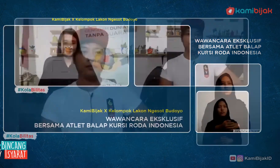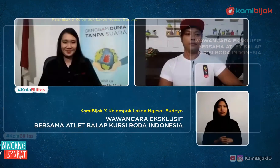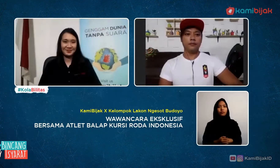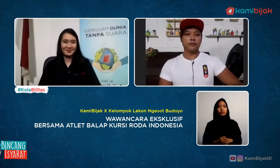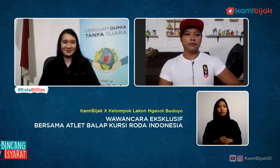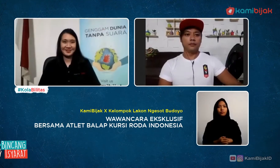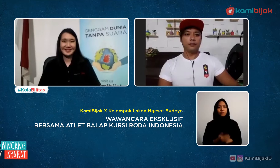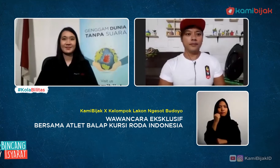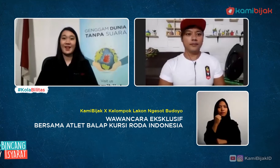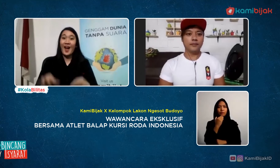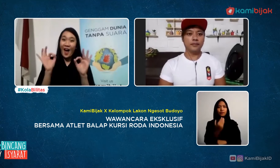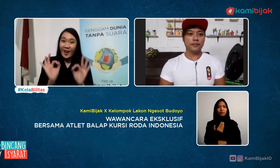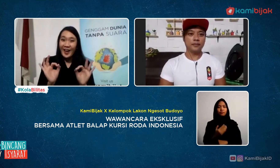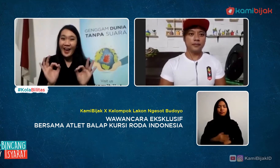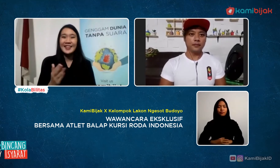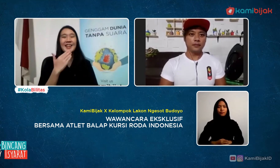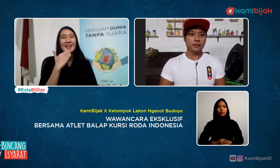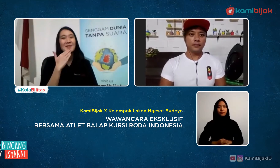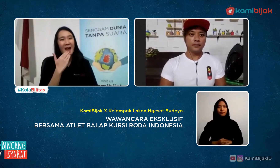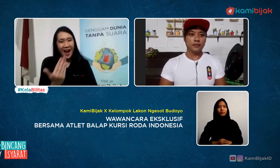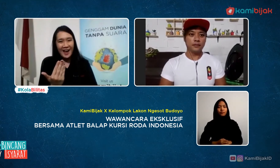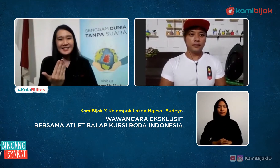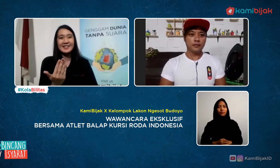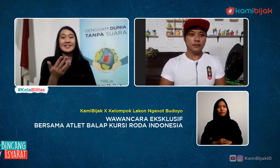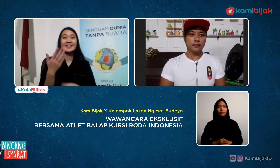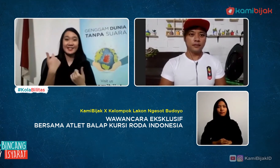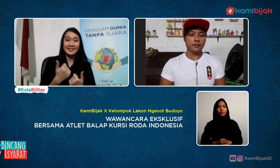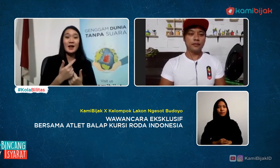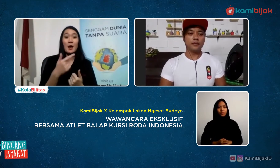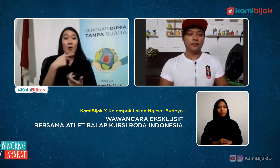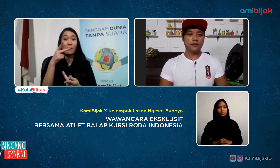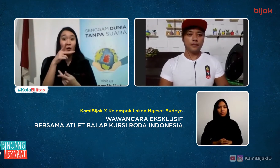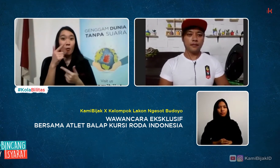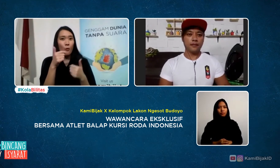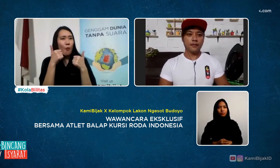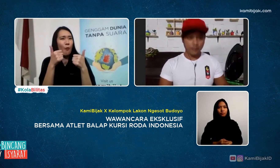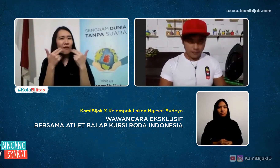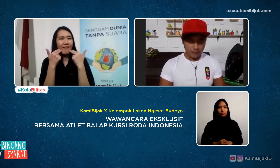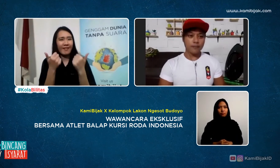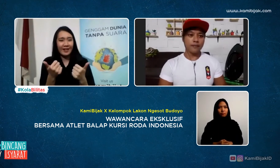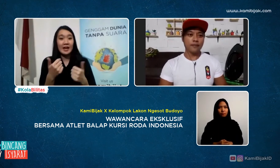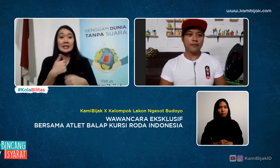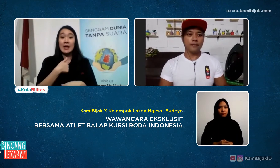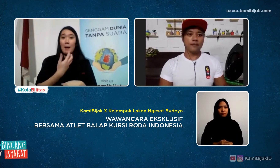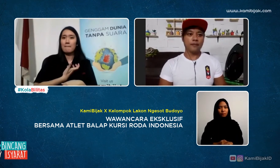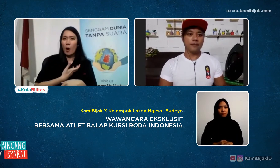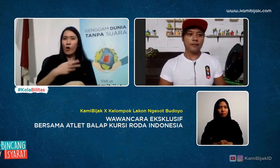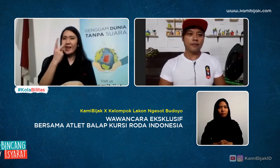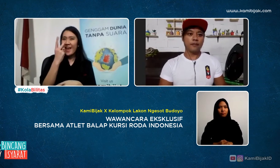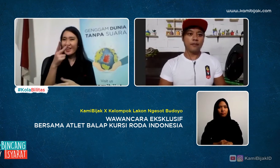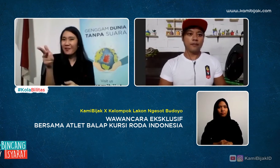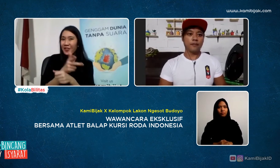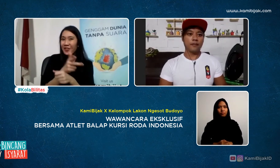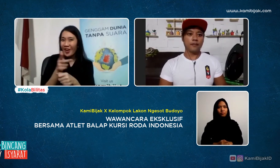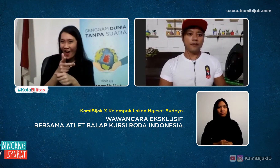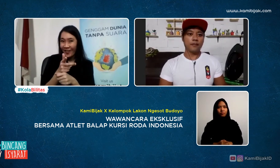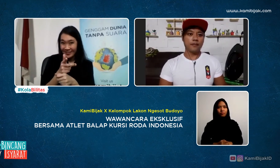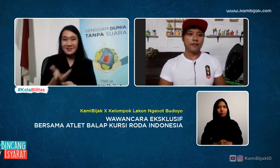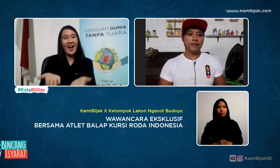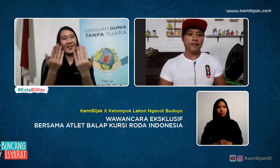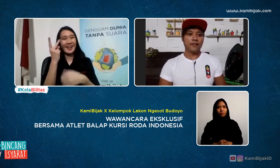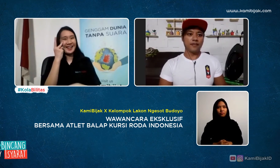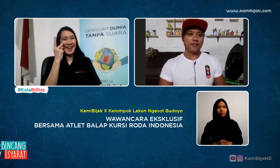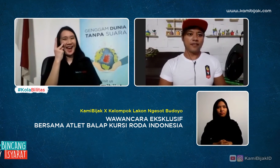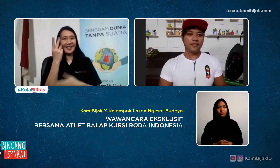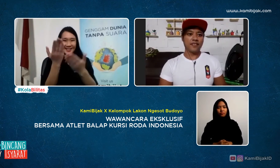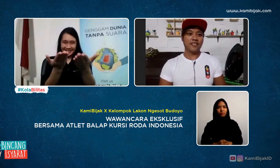kita bisa berwisata ke tempat yang ekstrim agar mereka itu tidak berpandangan bahwa kita